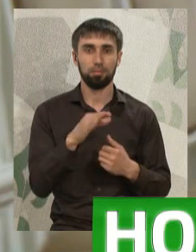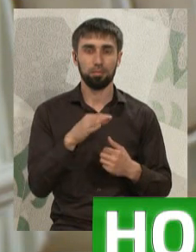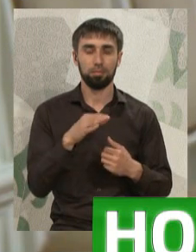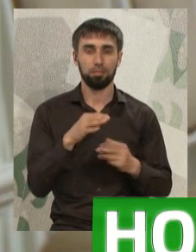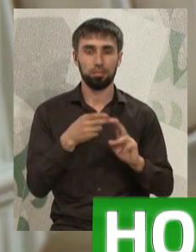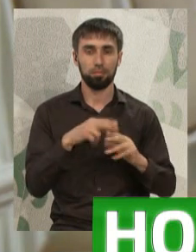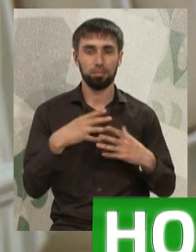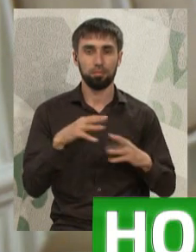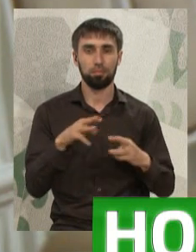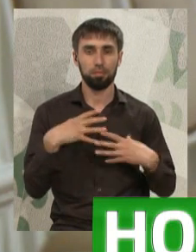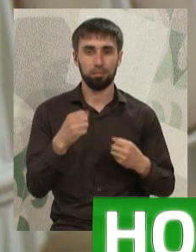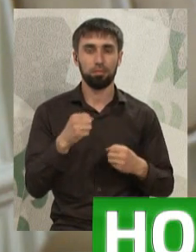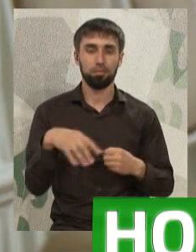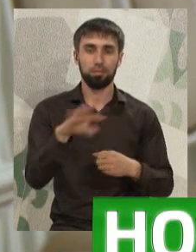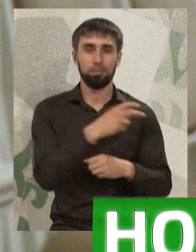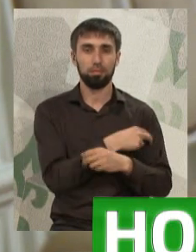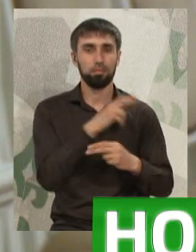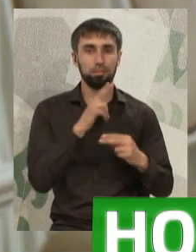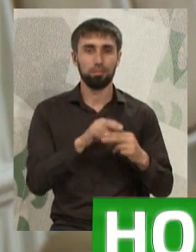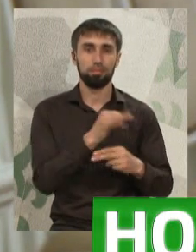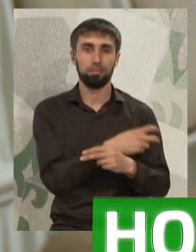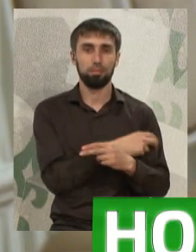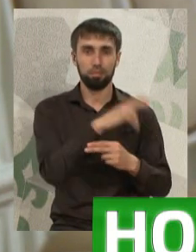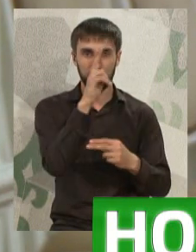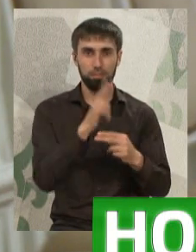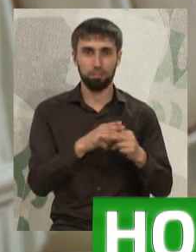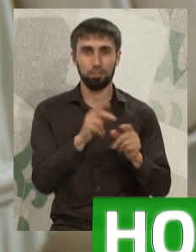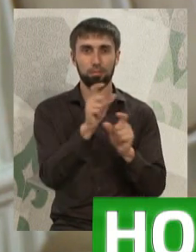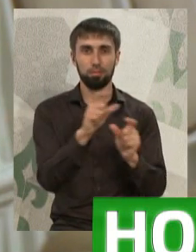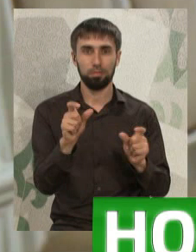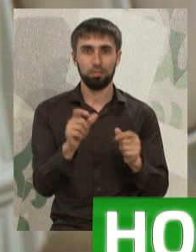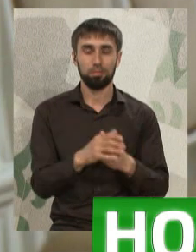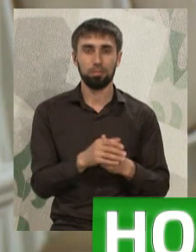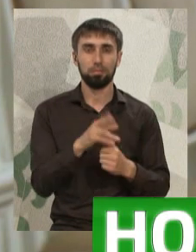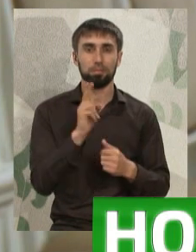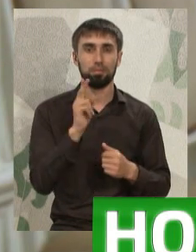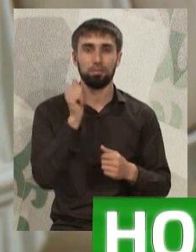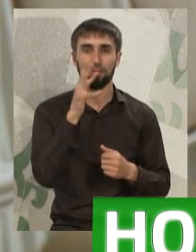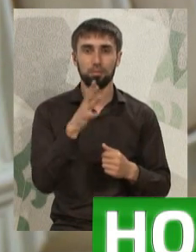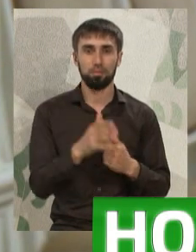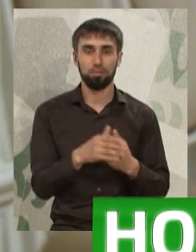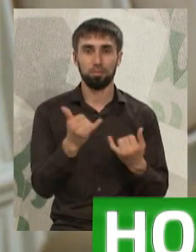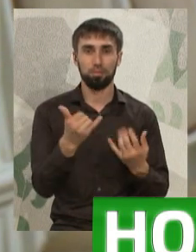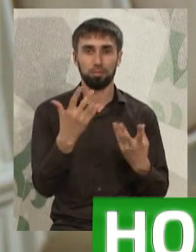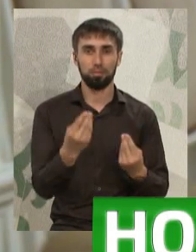сестер, наших медицинских братьев, людей, которых